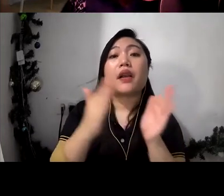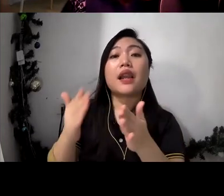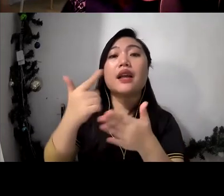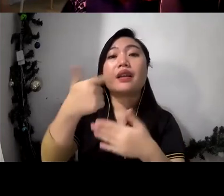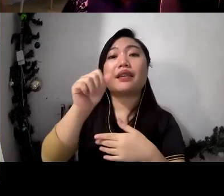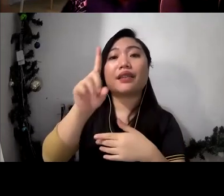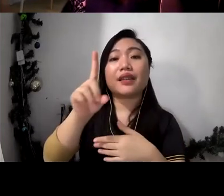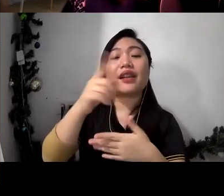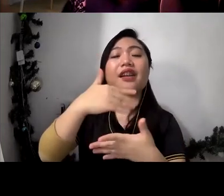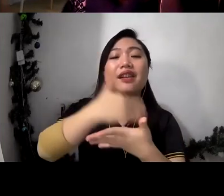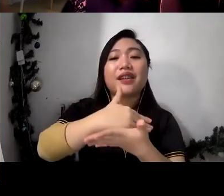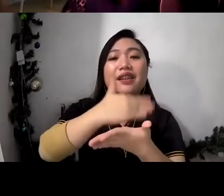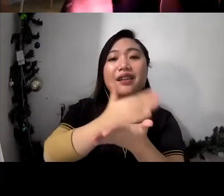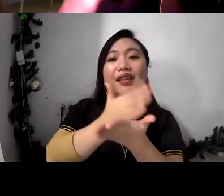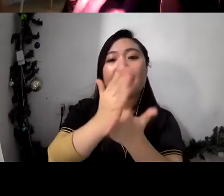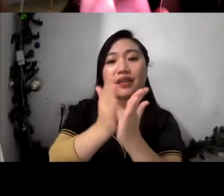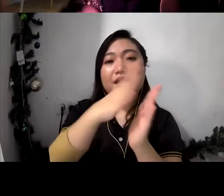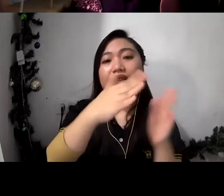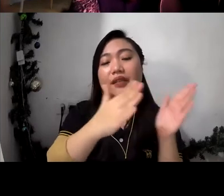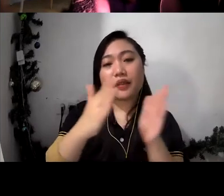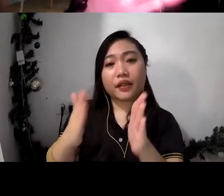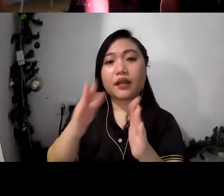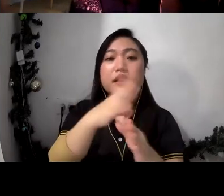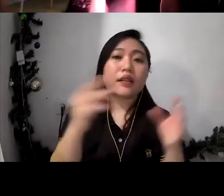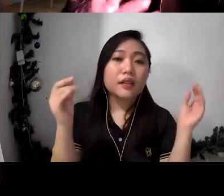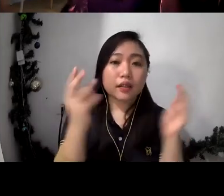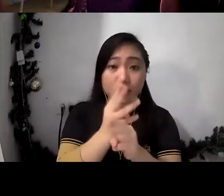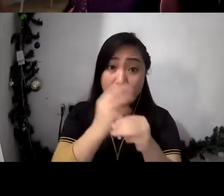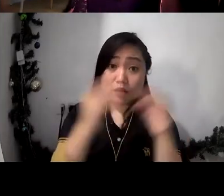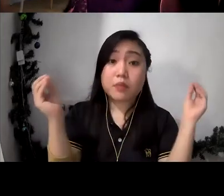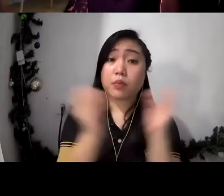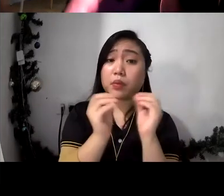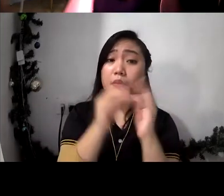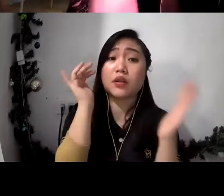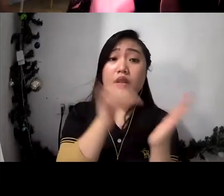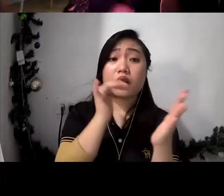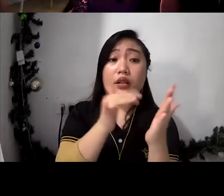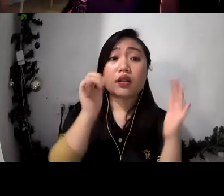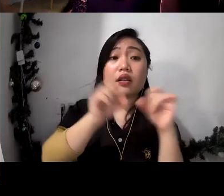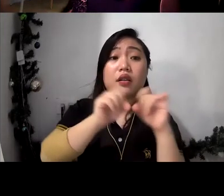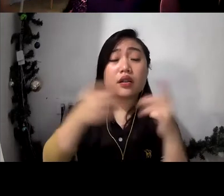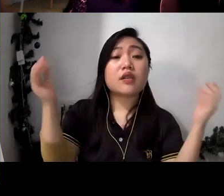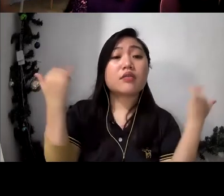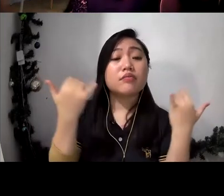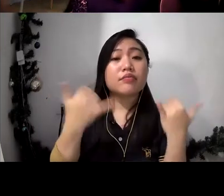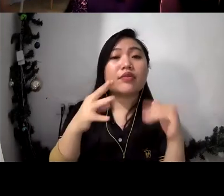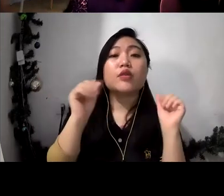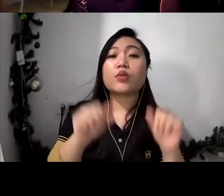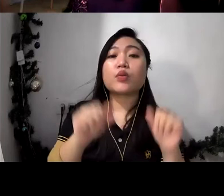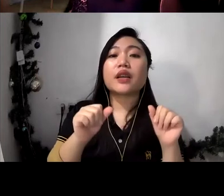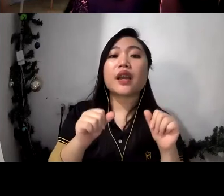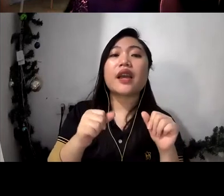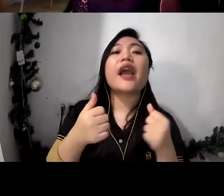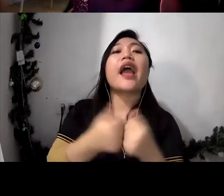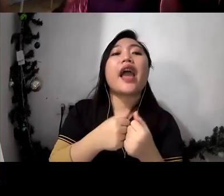planning and budgeting ng organization, no. At magkaroon pa po tayo ng mas maraming pag-aaral para ma-address po natin yung gender divide